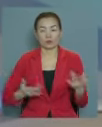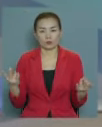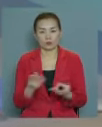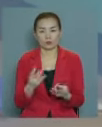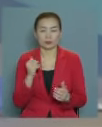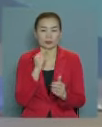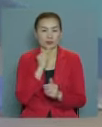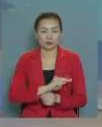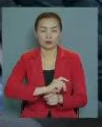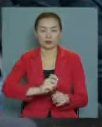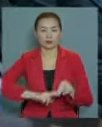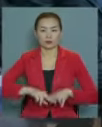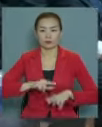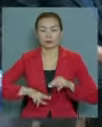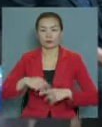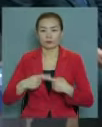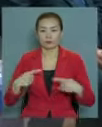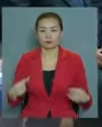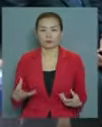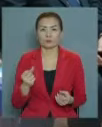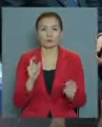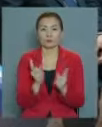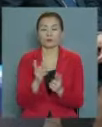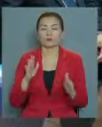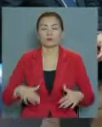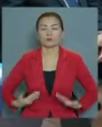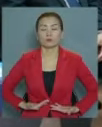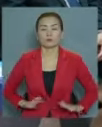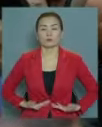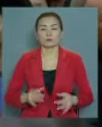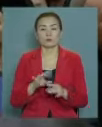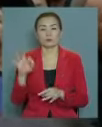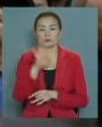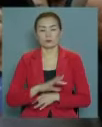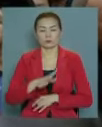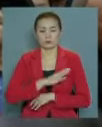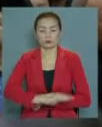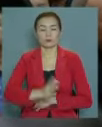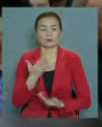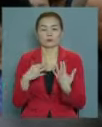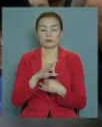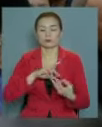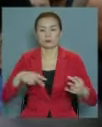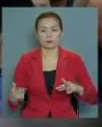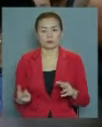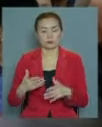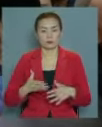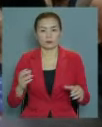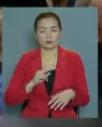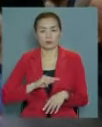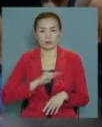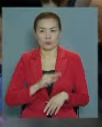за качеством строительства объектов. В ходе встречи местные жители подняли вопросы, которые касаются замены канализационных